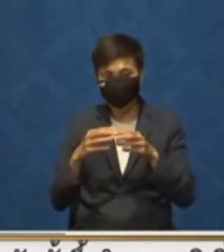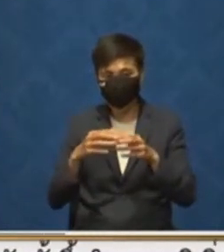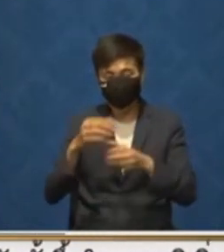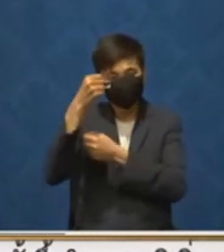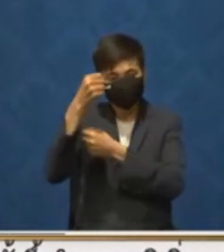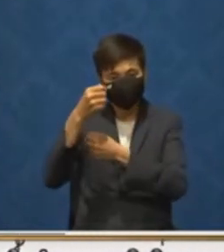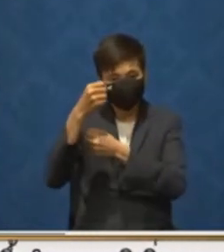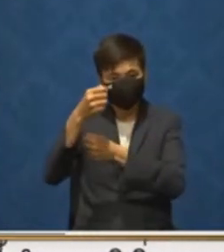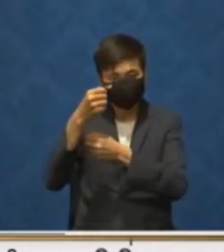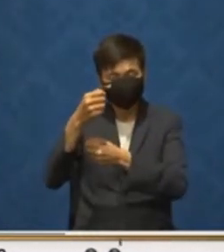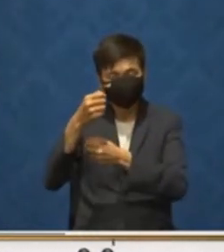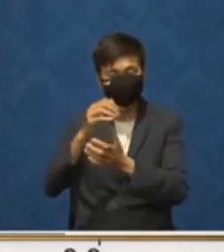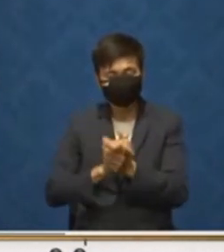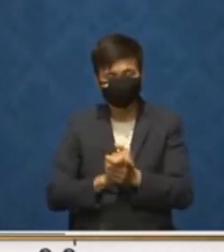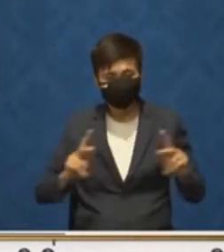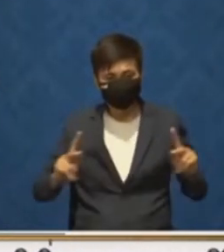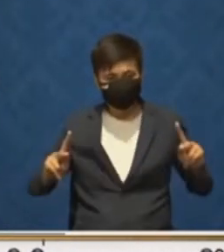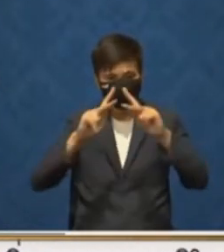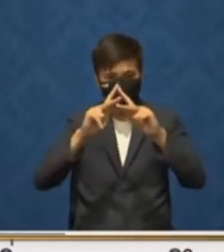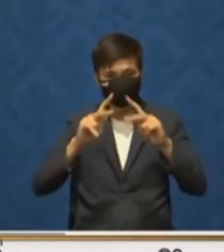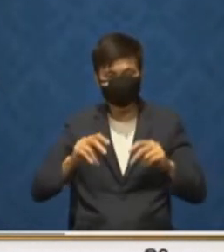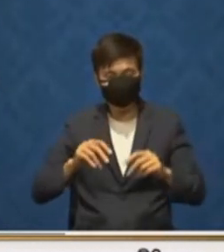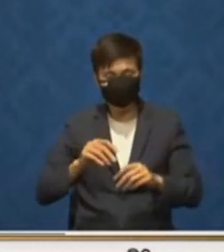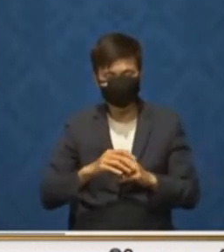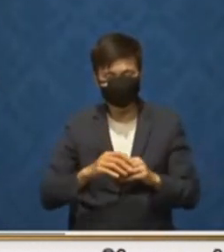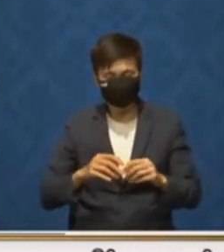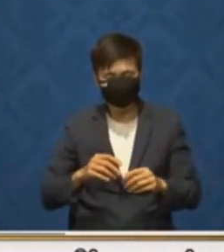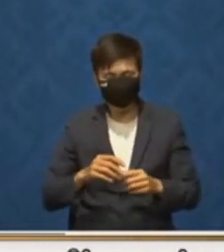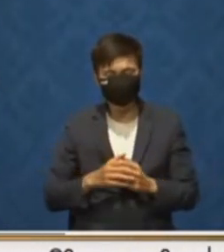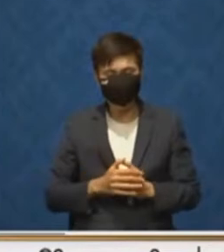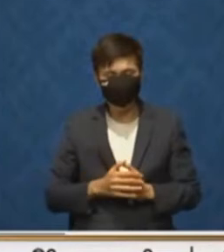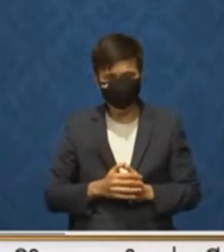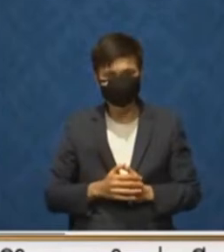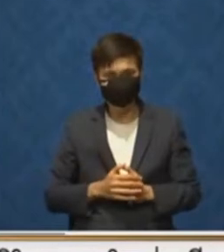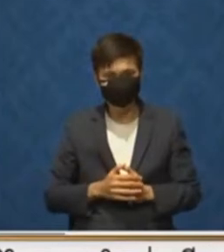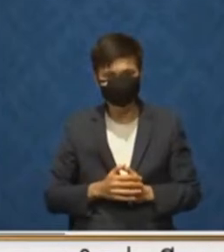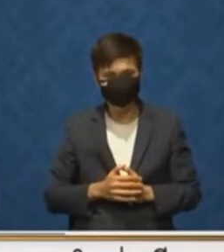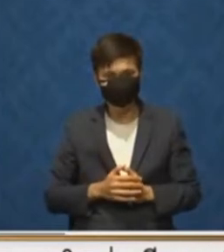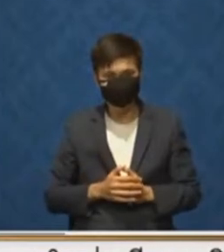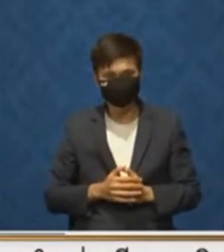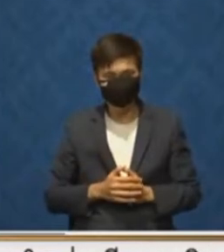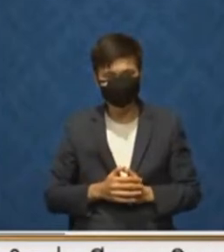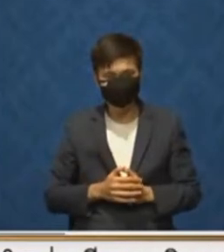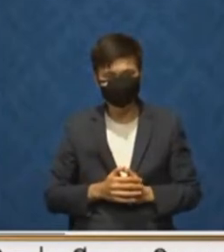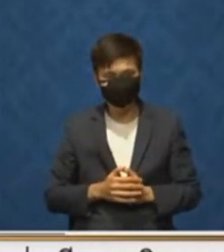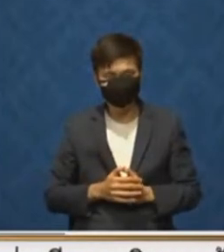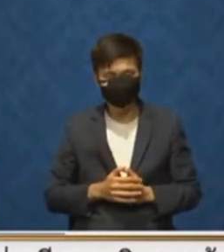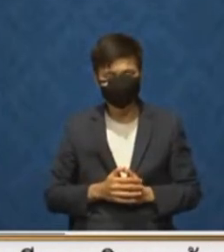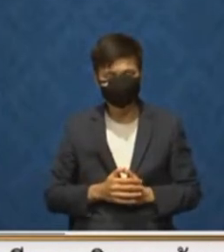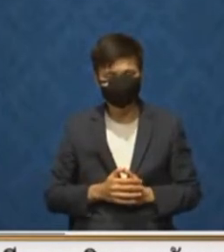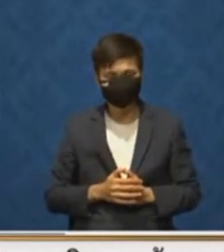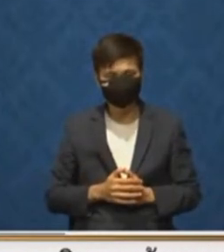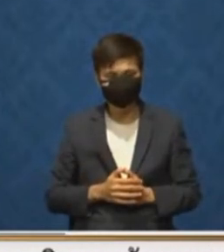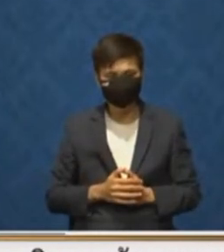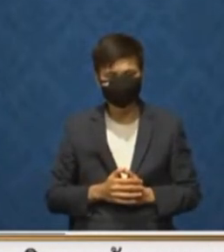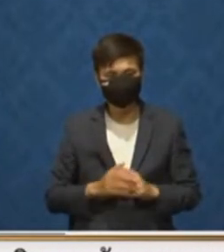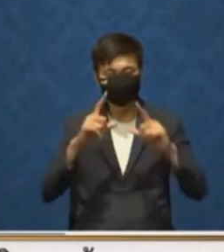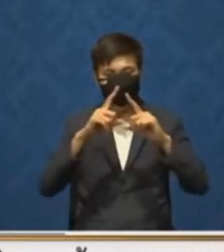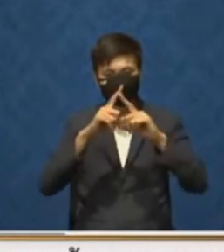ในลำดับต่อไปโอ๊ยและเรื่องราคาปุ๋ย